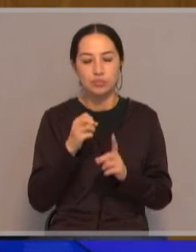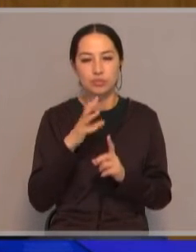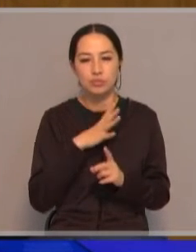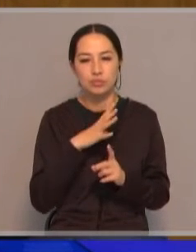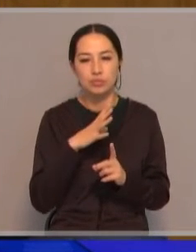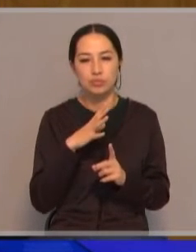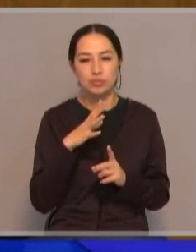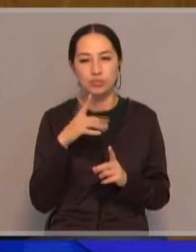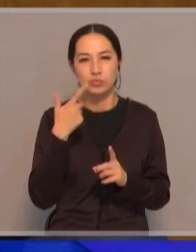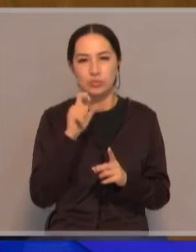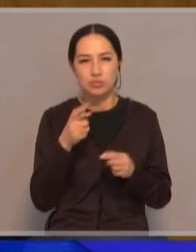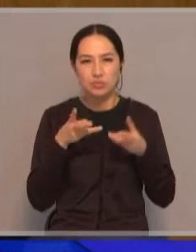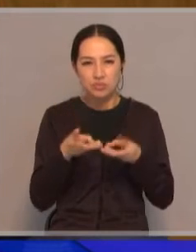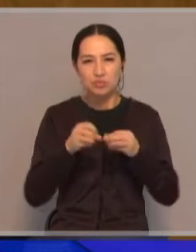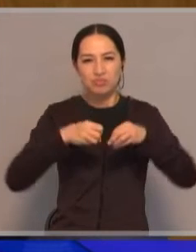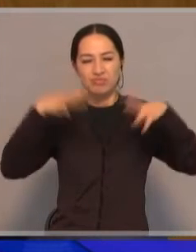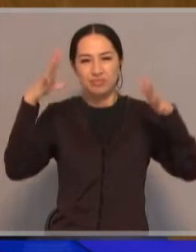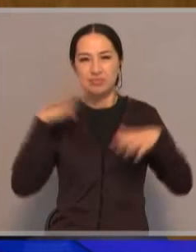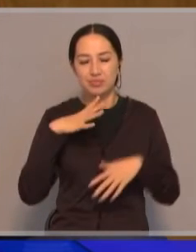қысынды,